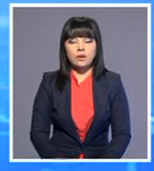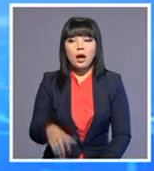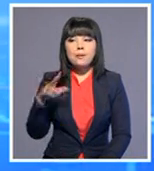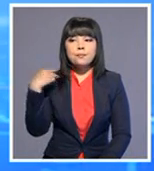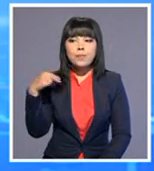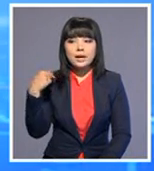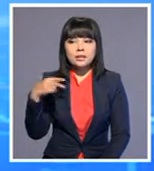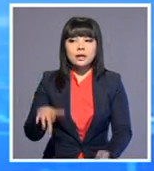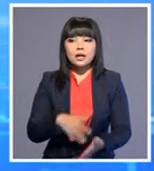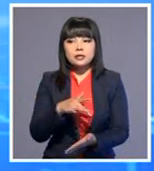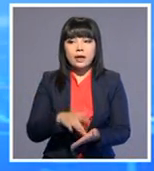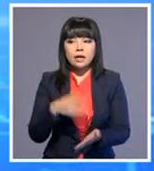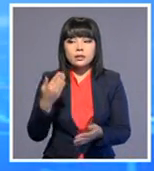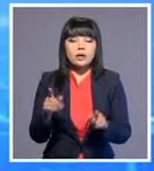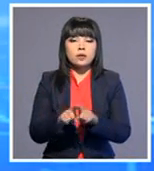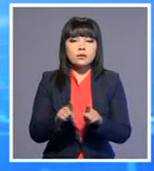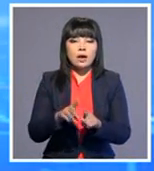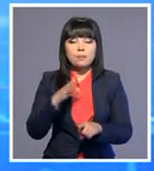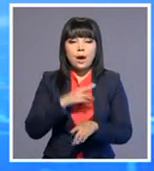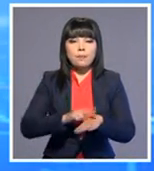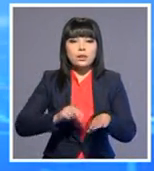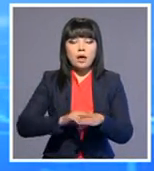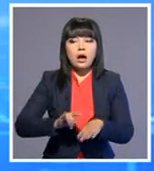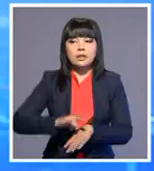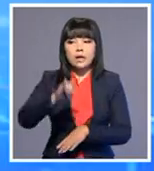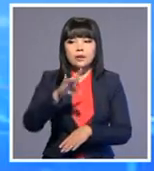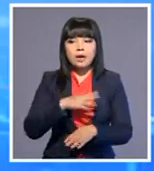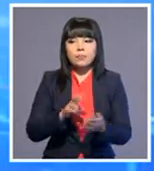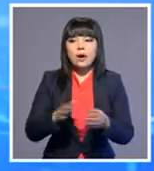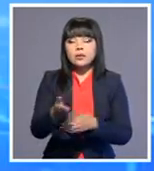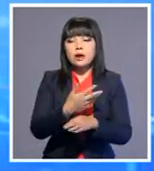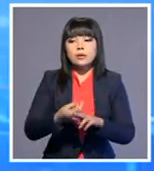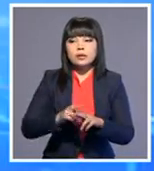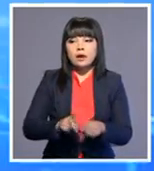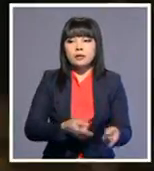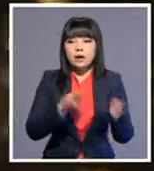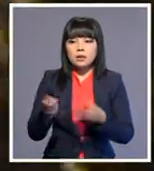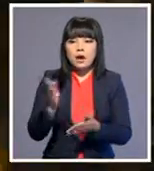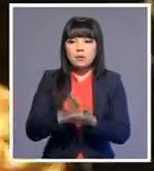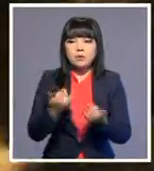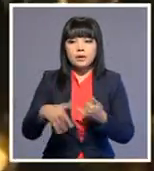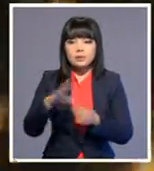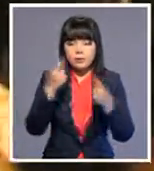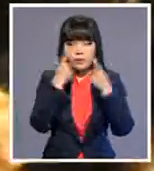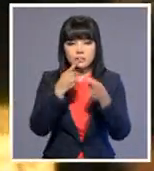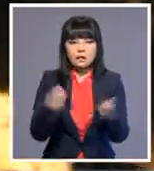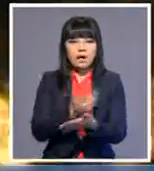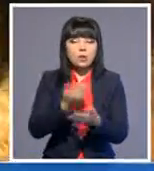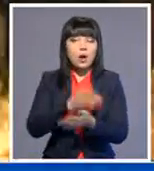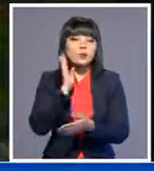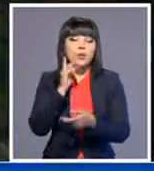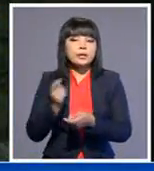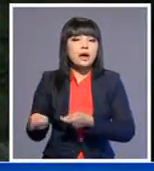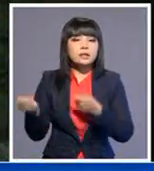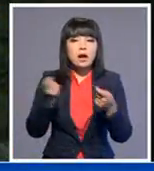Пакистан әскері мен полициясы Карачидің халықаралық әуежайын тәліптерден босатты. Содырлар жүк тасымалдаушылар мен VIP-рейстерге арналған ескі